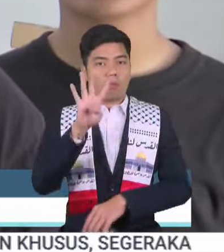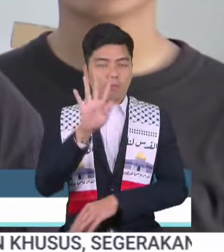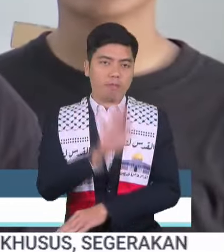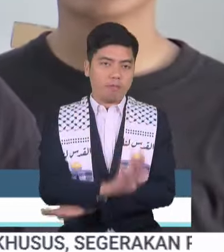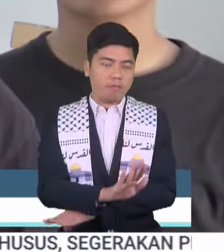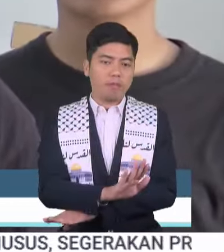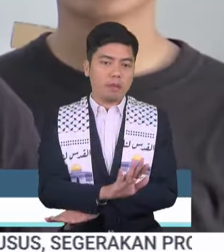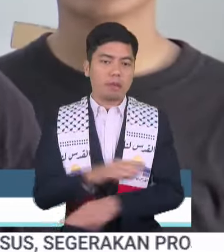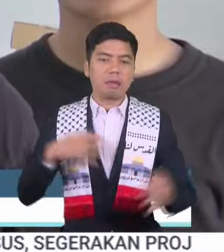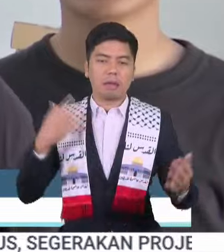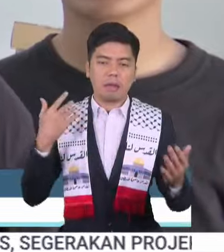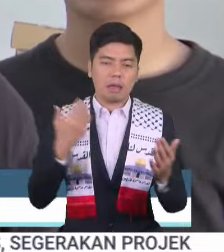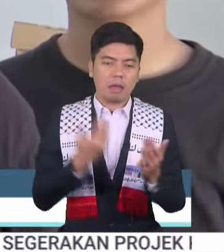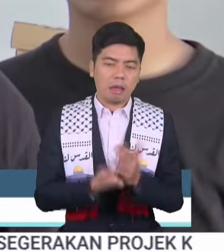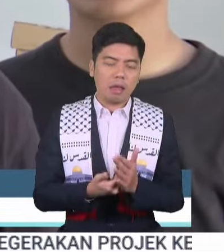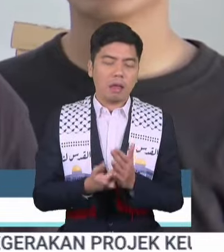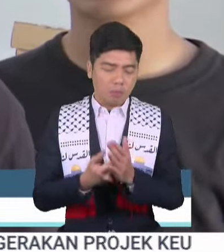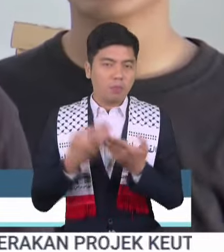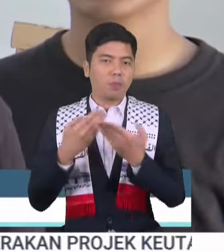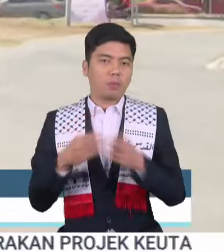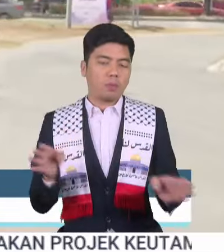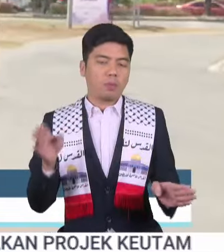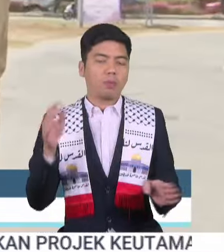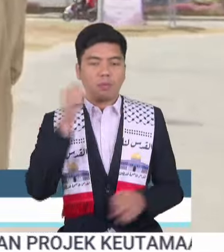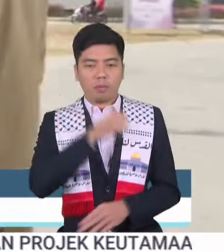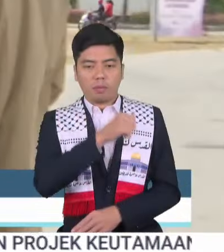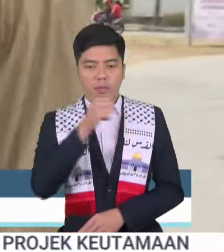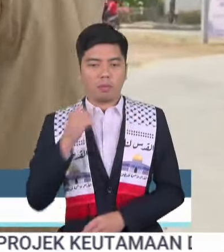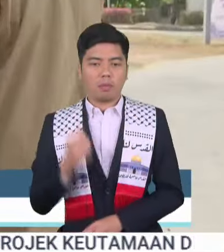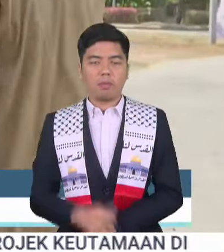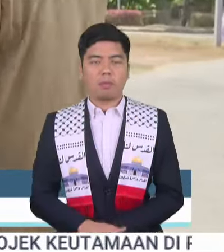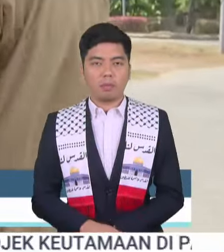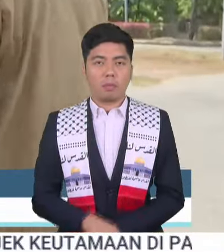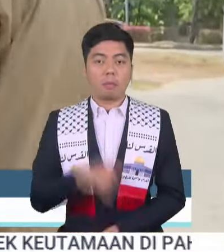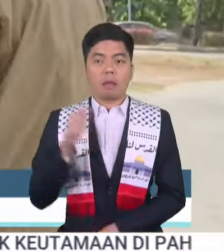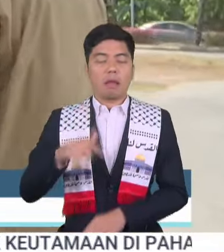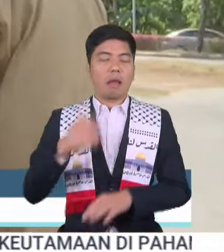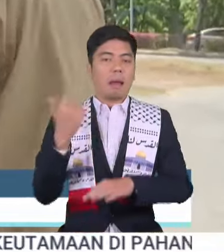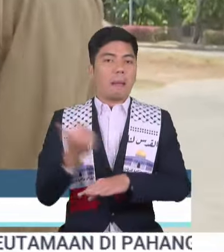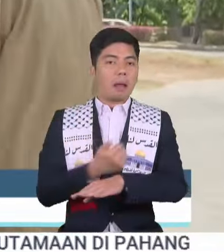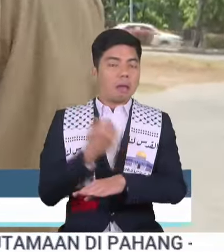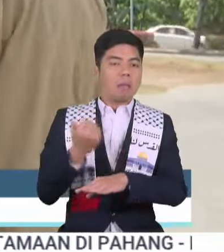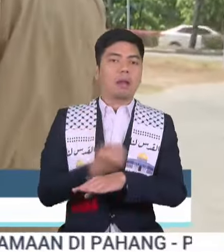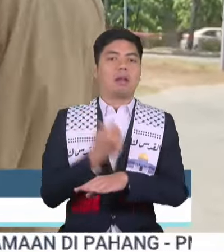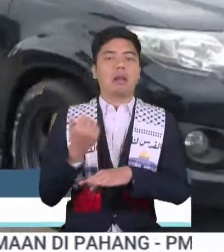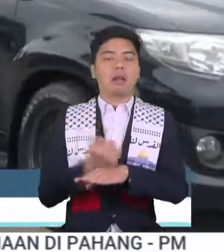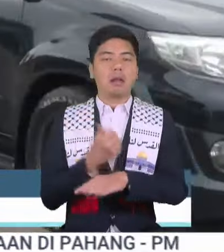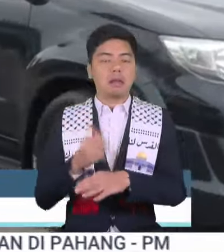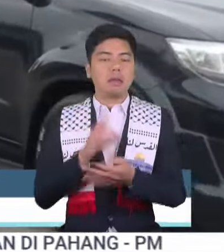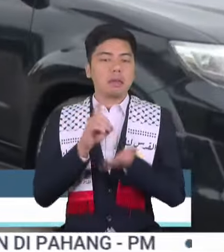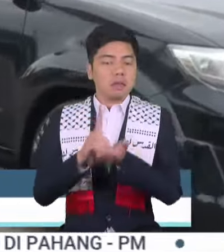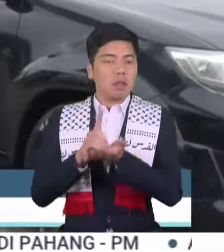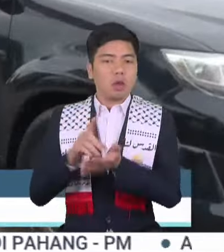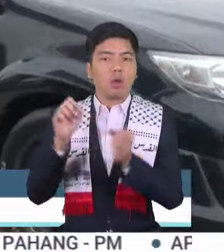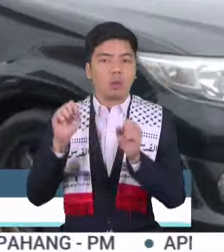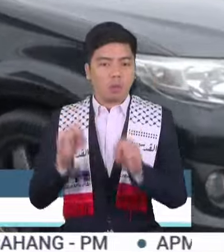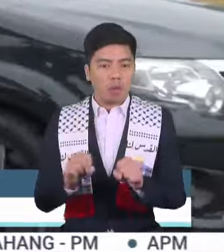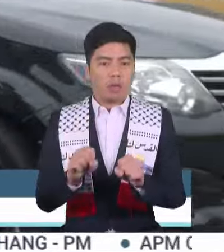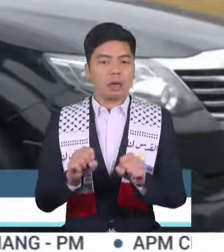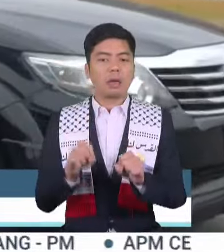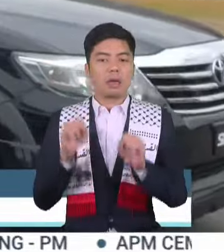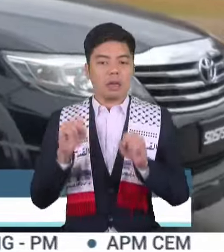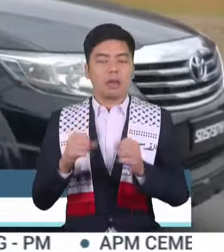petang sehingga buka puasa lah. Sememangnya amalan bersedekah dan beramal jariah ini mampu melahirkan